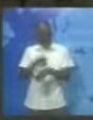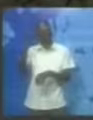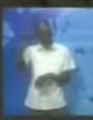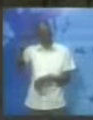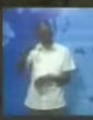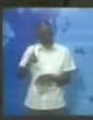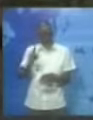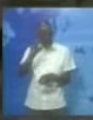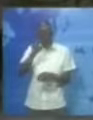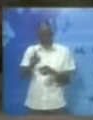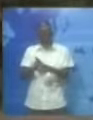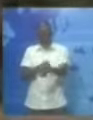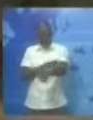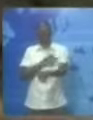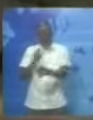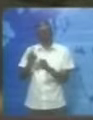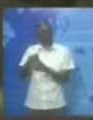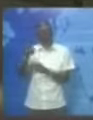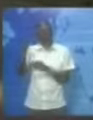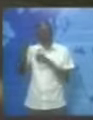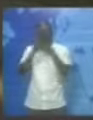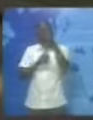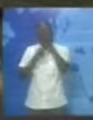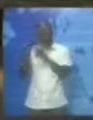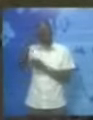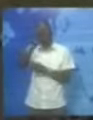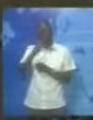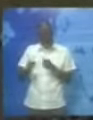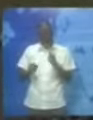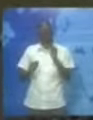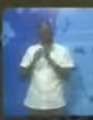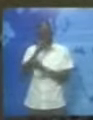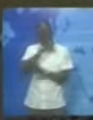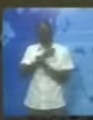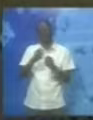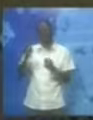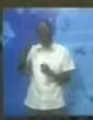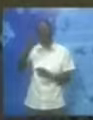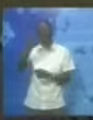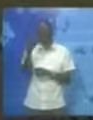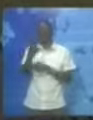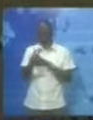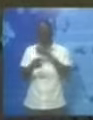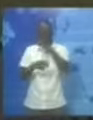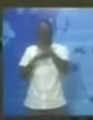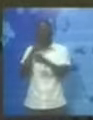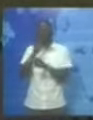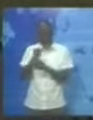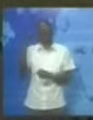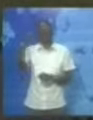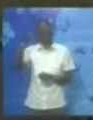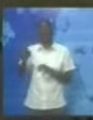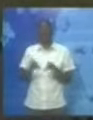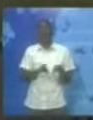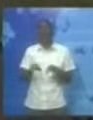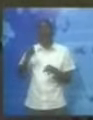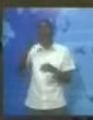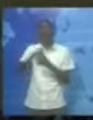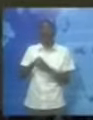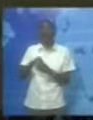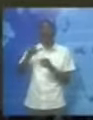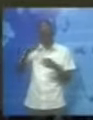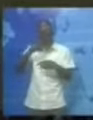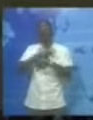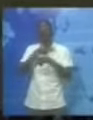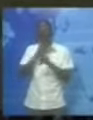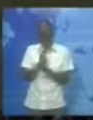long métrage. Cinéma africain et politique publique, tel est le thème de cette 23e édition qui se déroule dans un contexte de